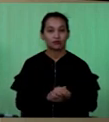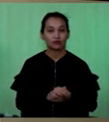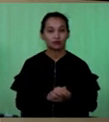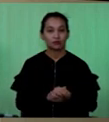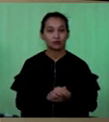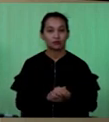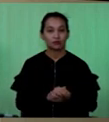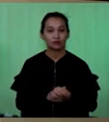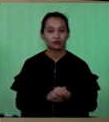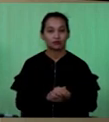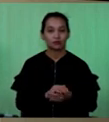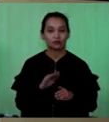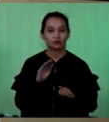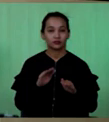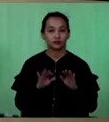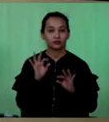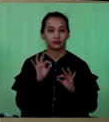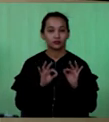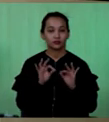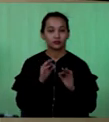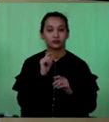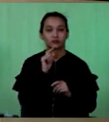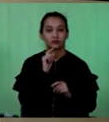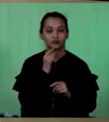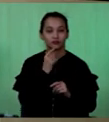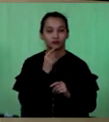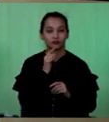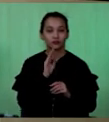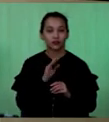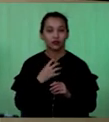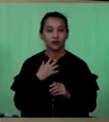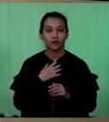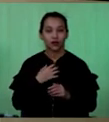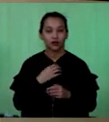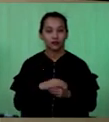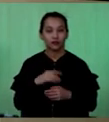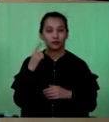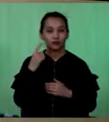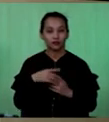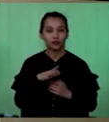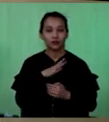Demak, massa o'lchov birliklari juda muhim ahamiyatga ega ekan. Tushunib oldingizmi?